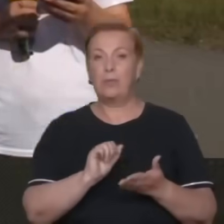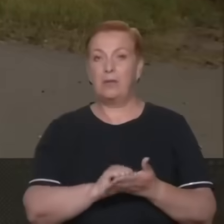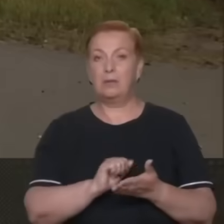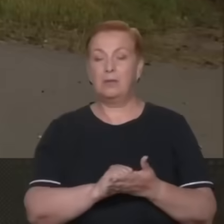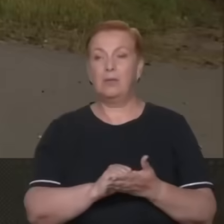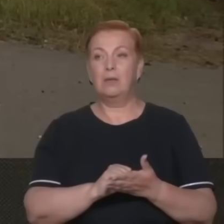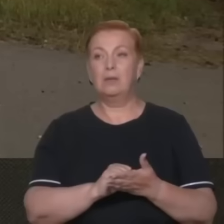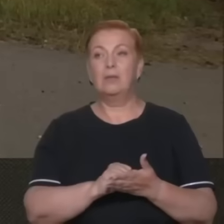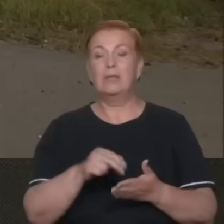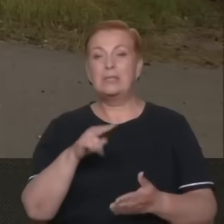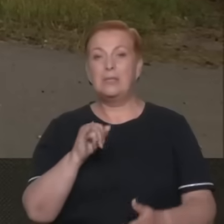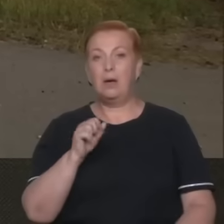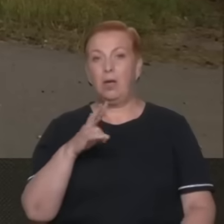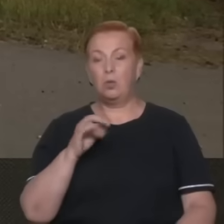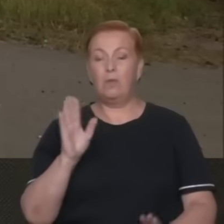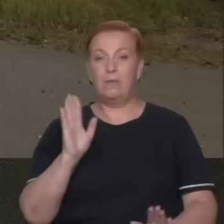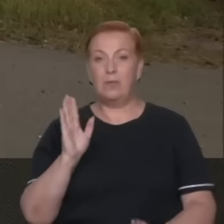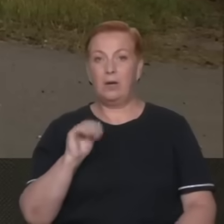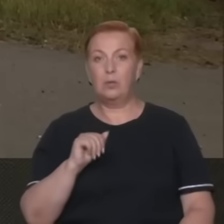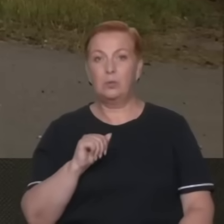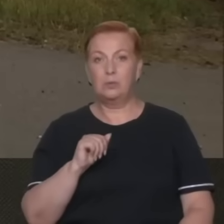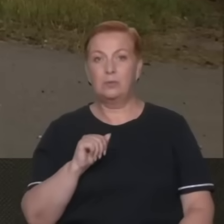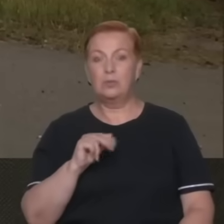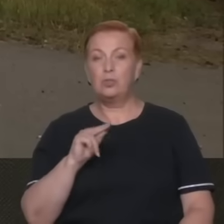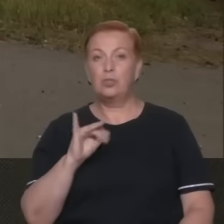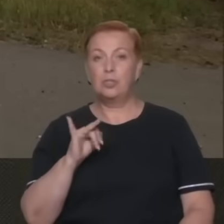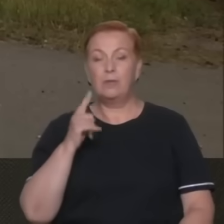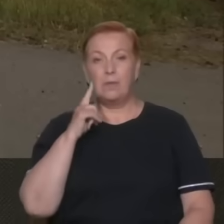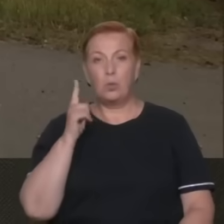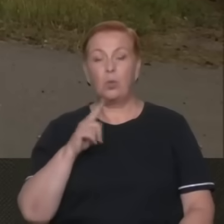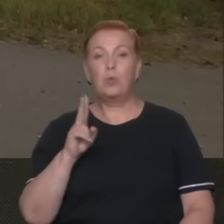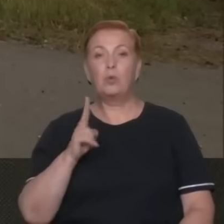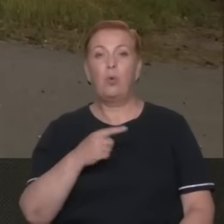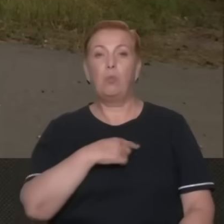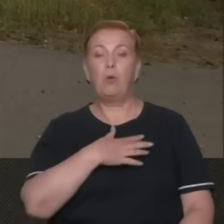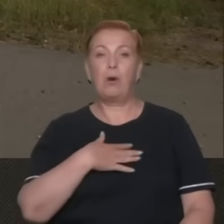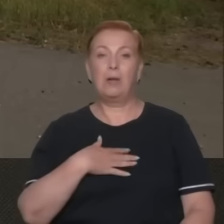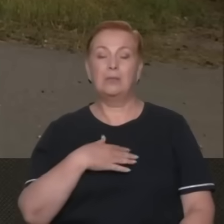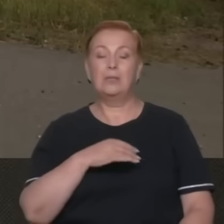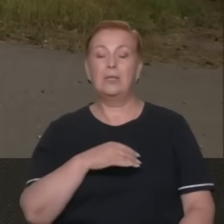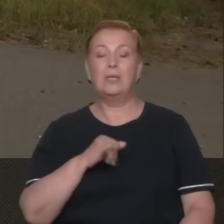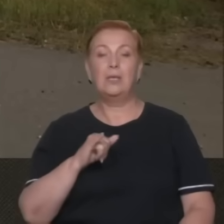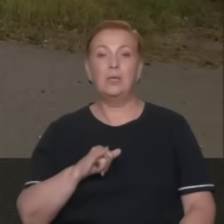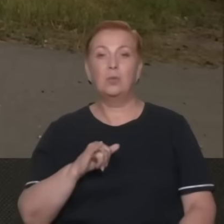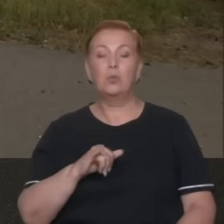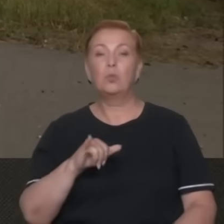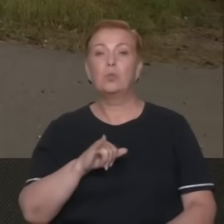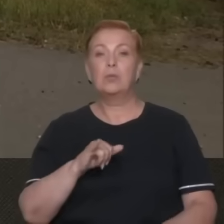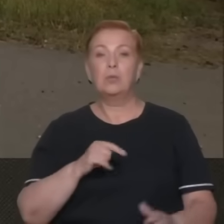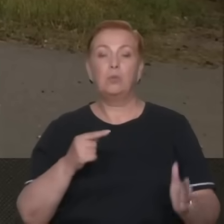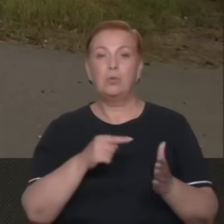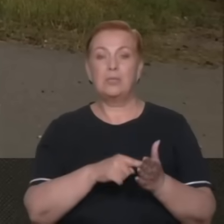зв'язку. Діано, вітаю. Чую. Чи відомо, хто поранений і, власне, куди поцілив ворог?